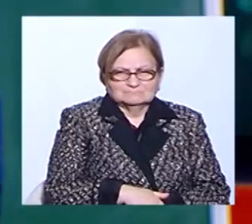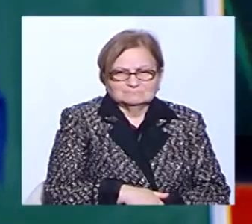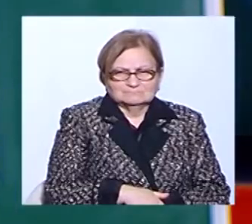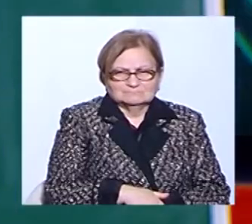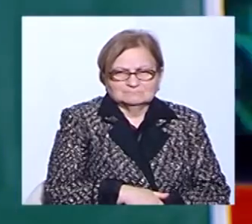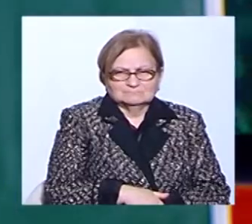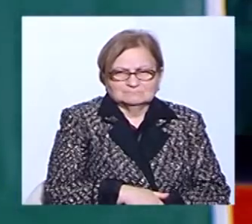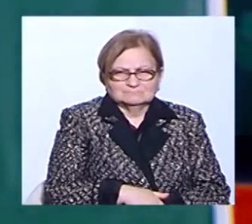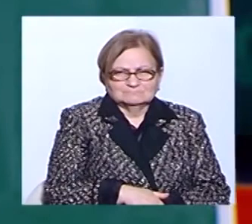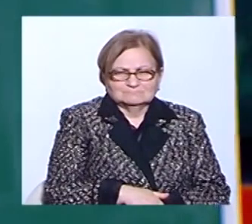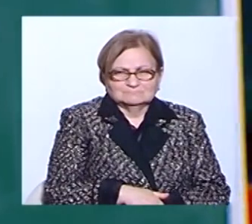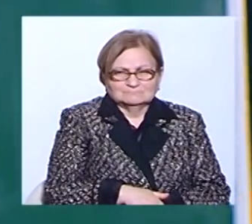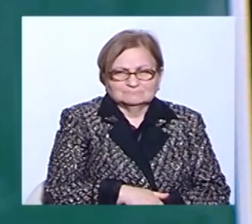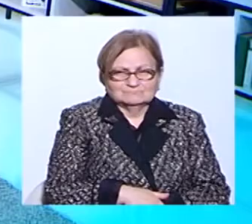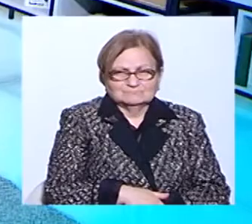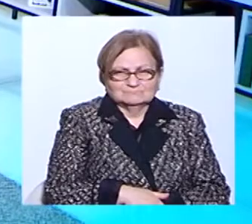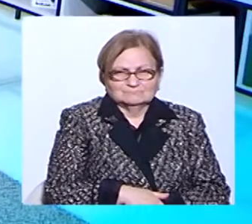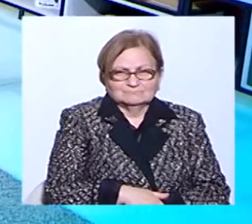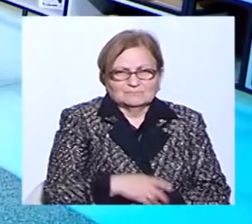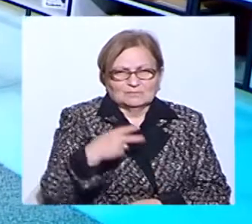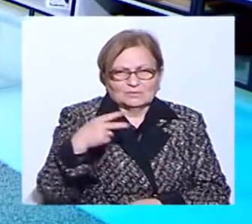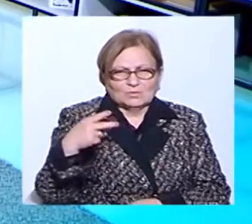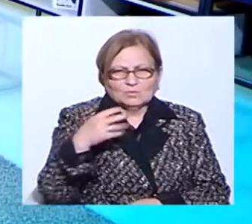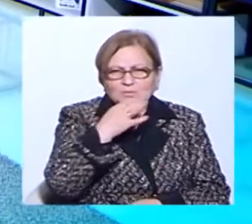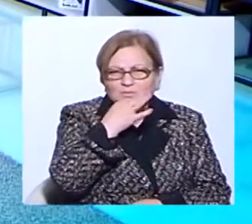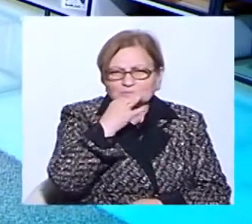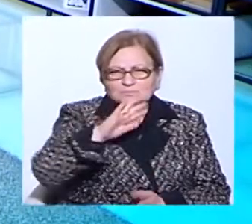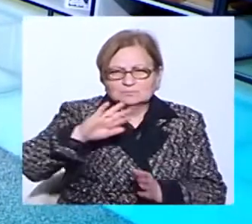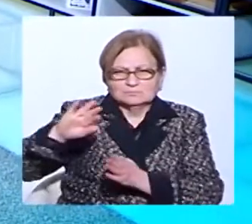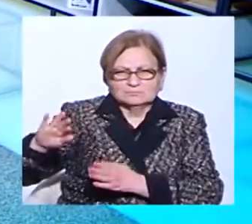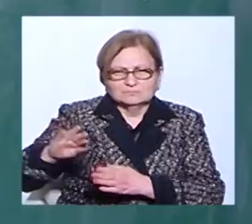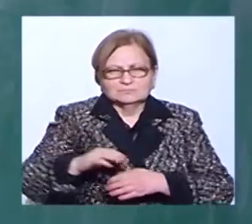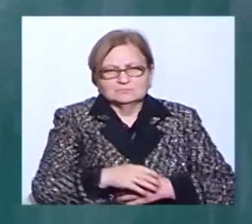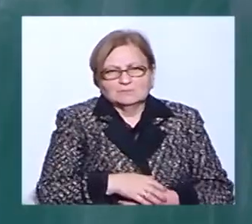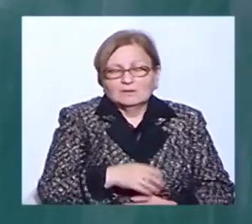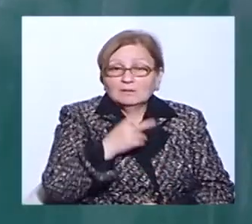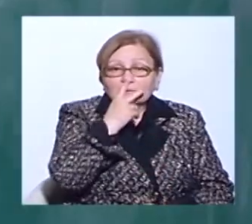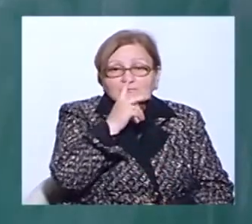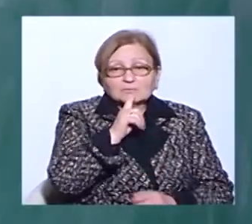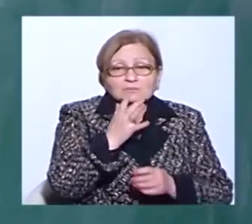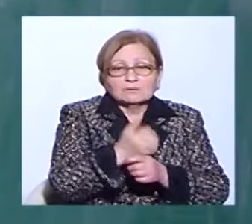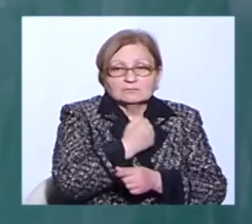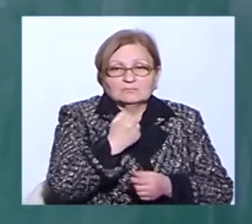ტოლობამ ცოტა ხანი იქით გაიძიოს. აბა ვნახოთ რა გამოგვივა, რა გამოგვივა.